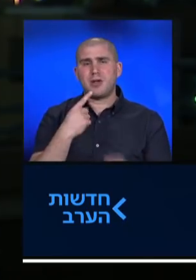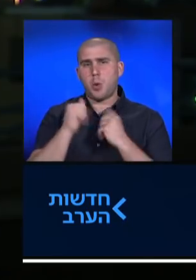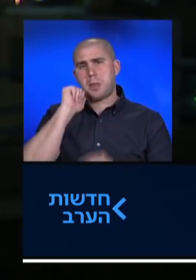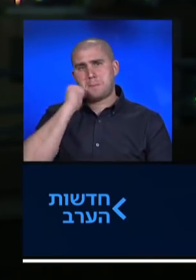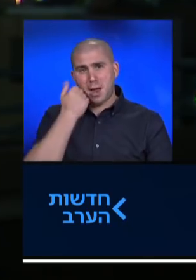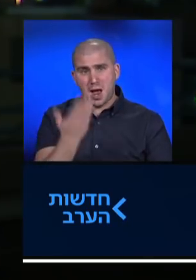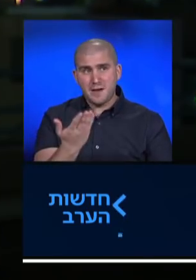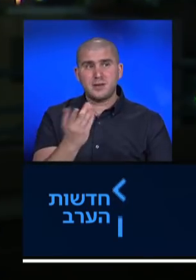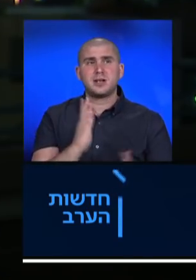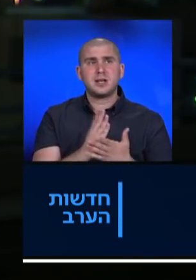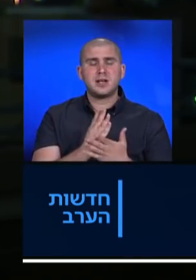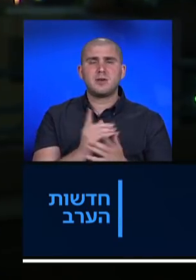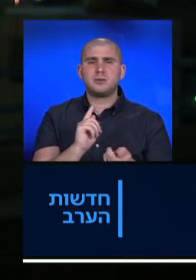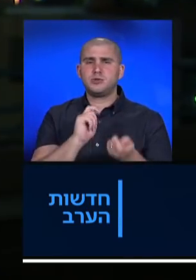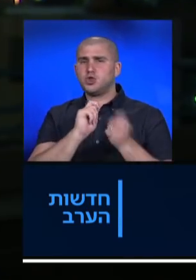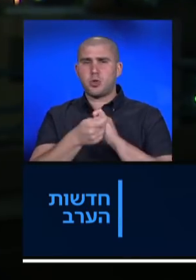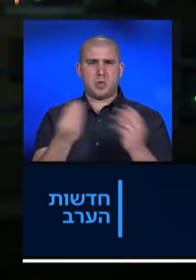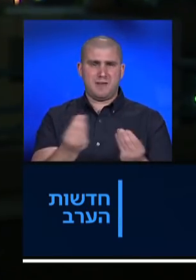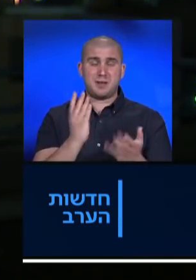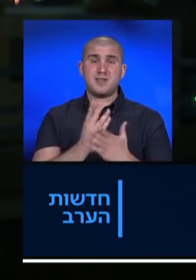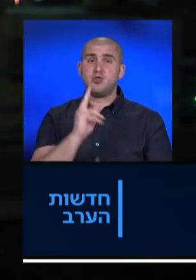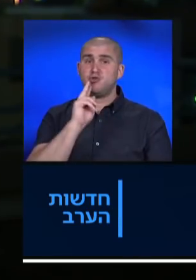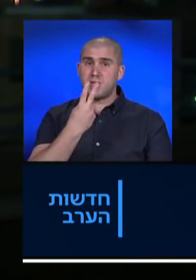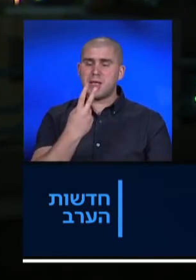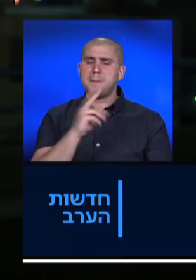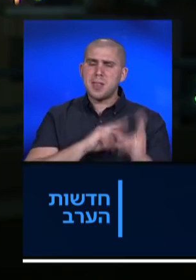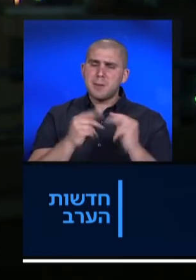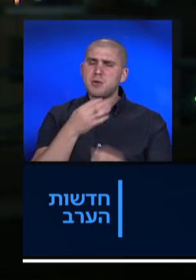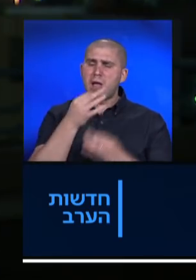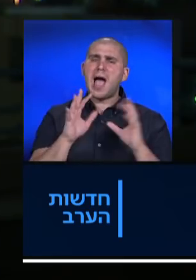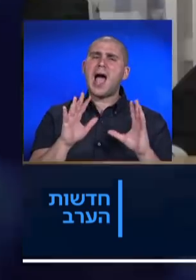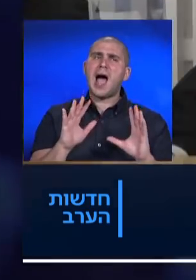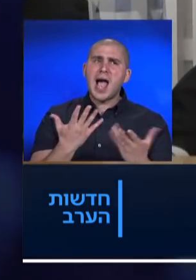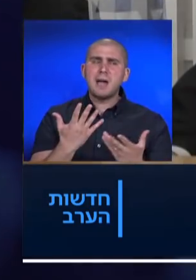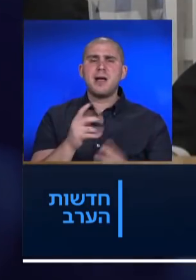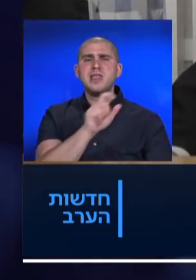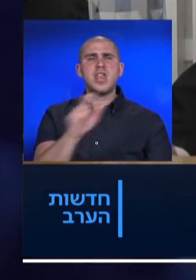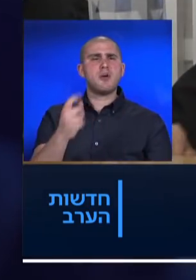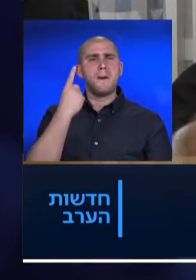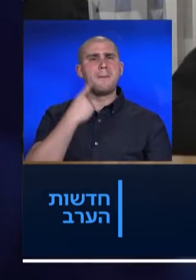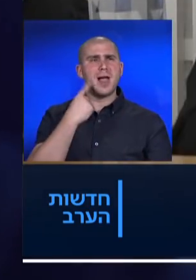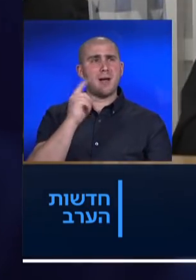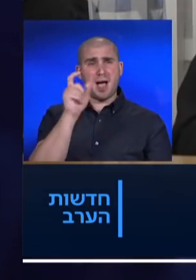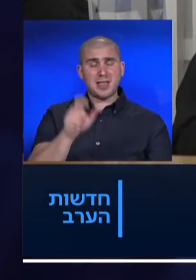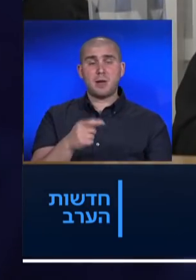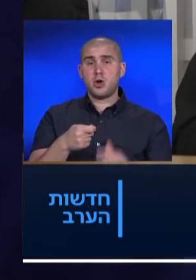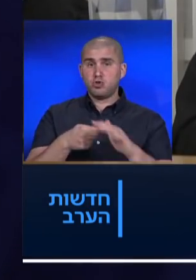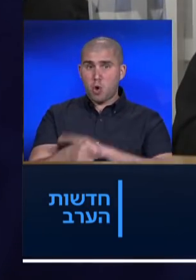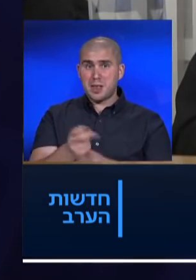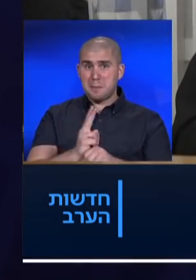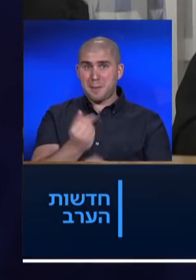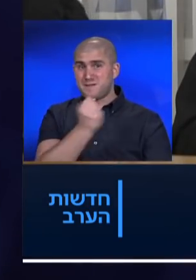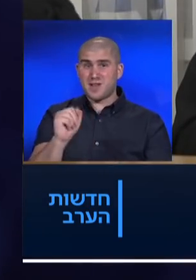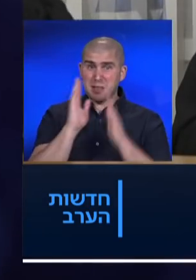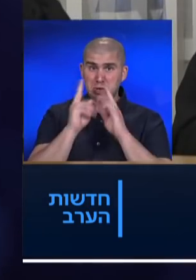קצת היוצרות, מיכאל. הרי שנתיים עוסקים בשאלה, האם נאשם בפלילים, מי שמואשם בשוחד מרמה והפרת אמונים, יכול להרכיב